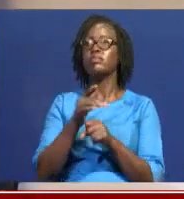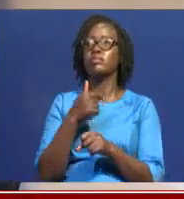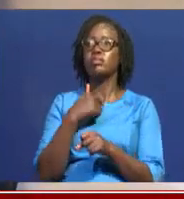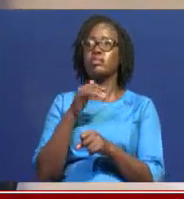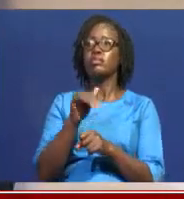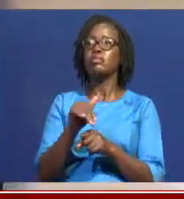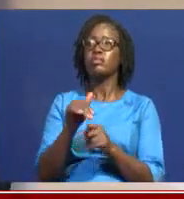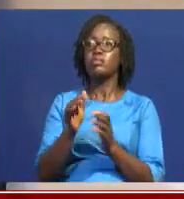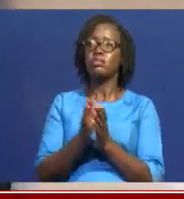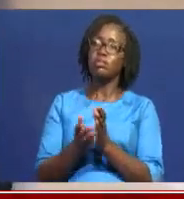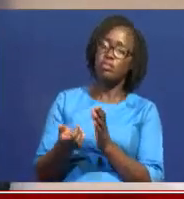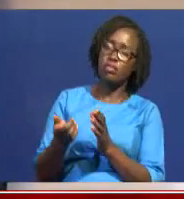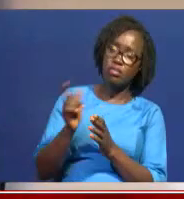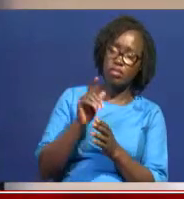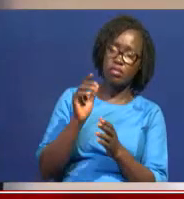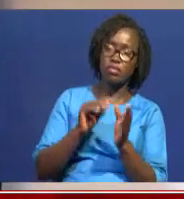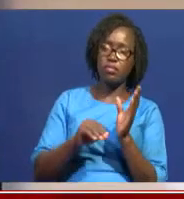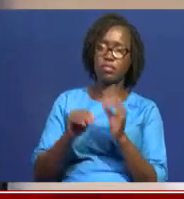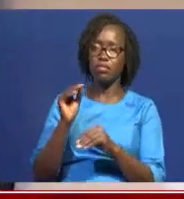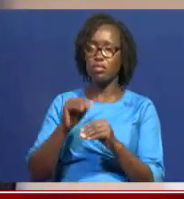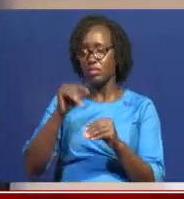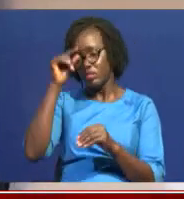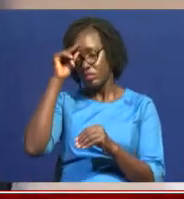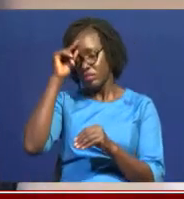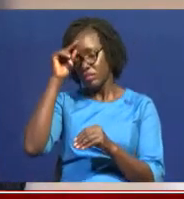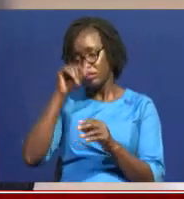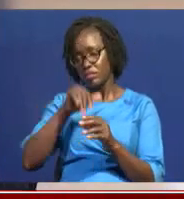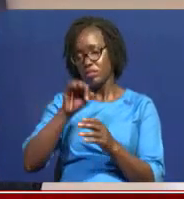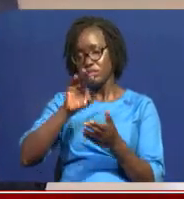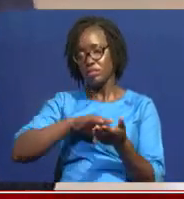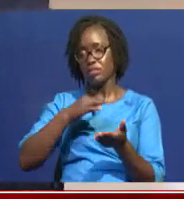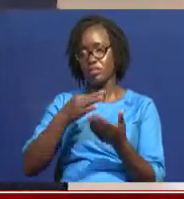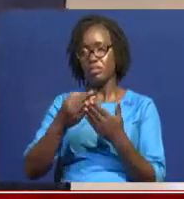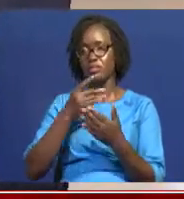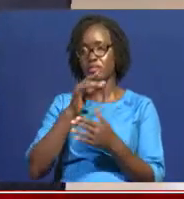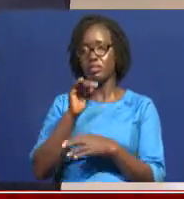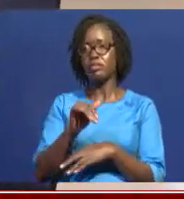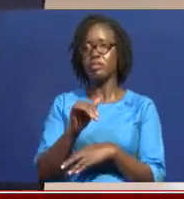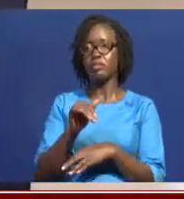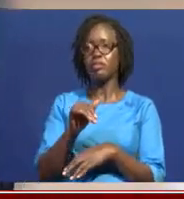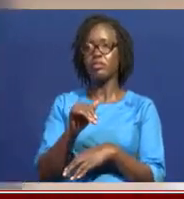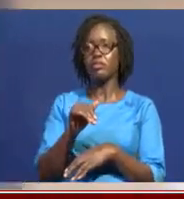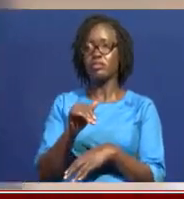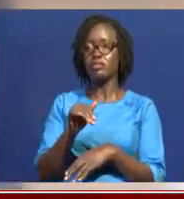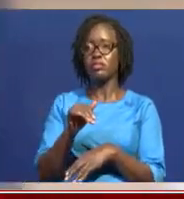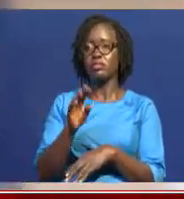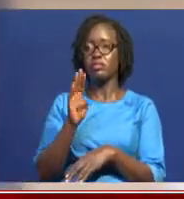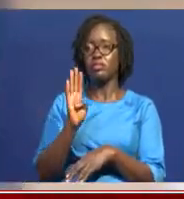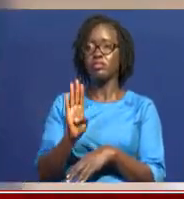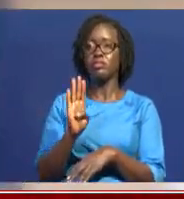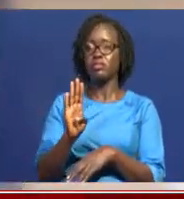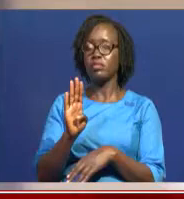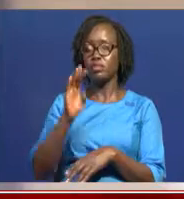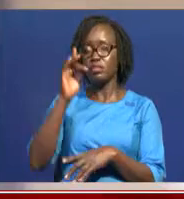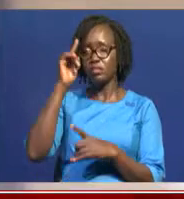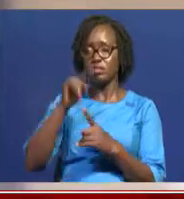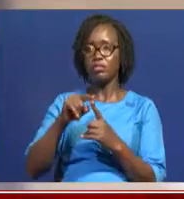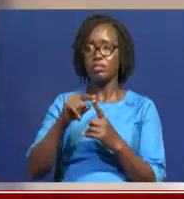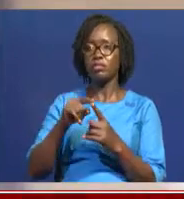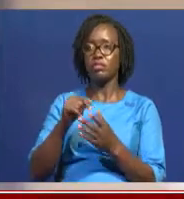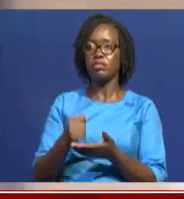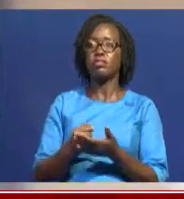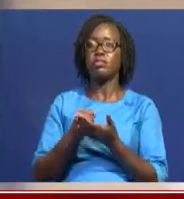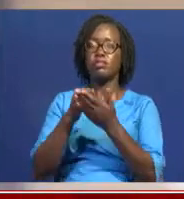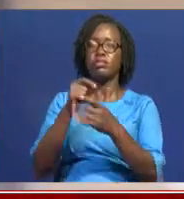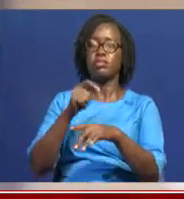kwamba tutaongeza mchango wa serikali katika hii endowment fund, ili uwe ni wakfu wa kusaidia nyinyi mkiwa